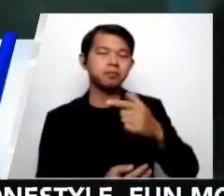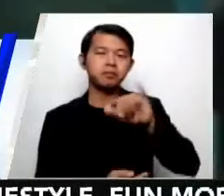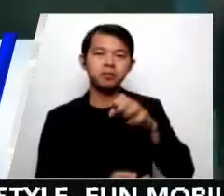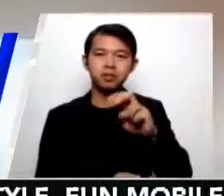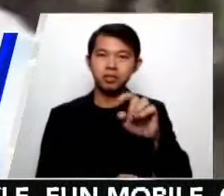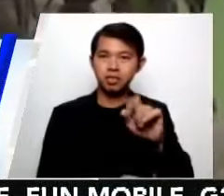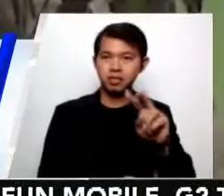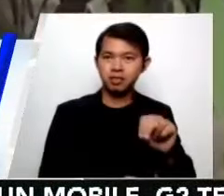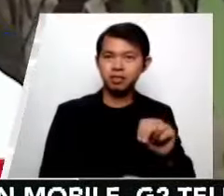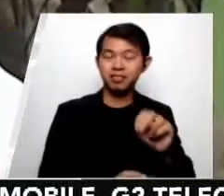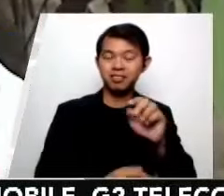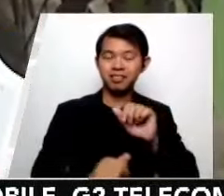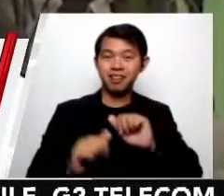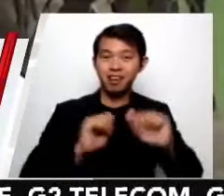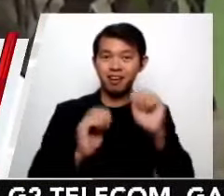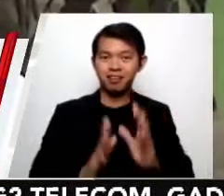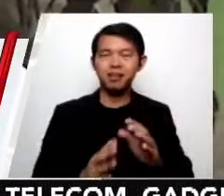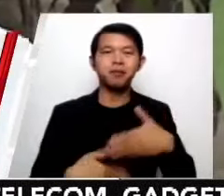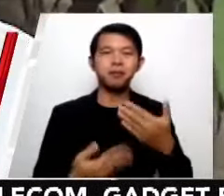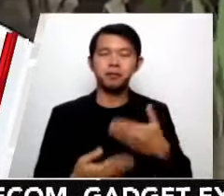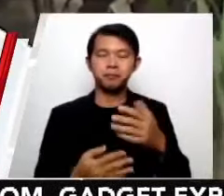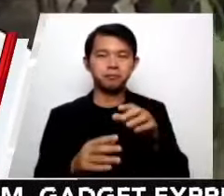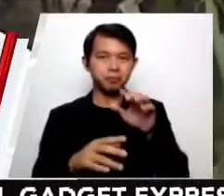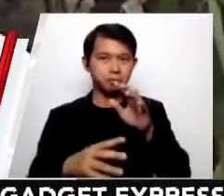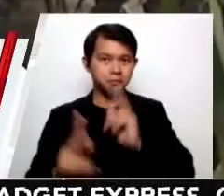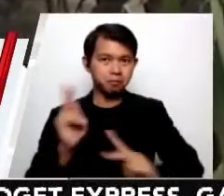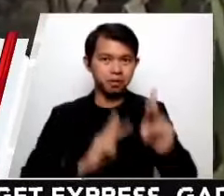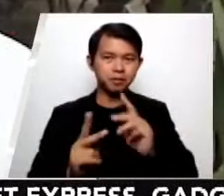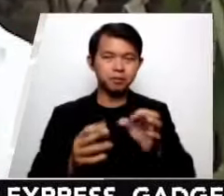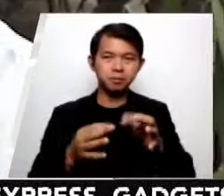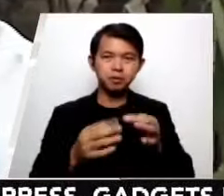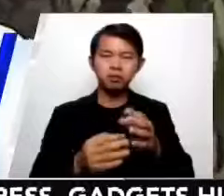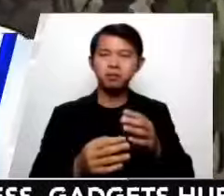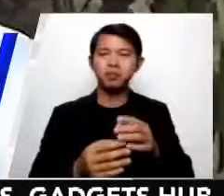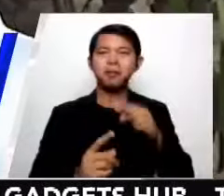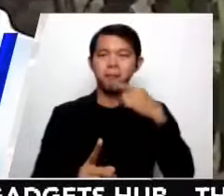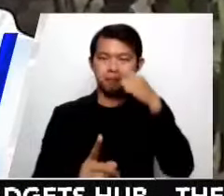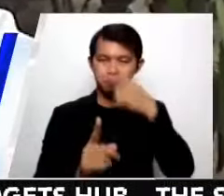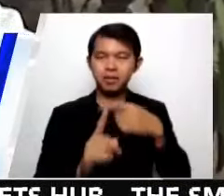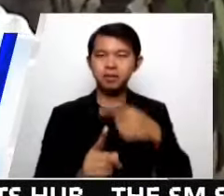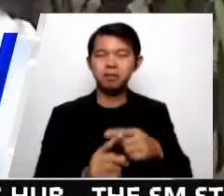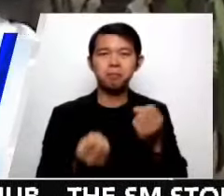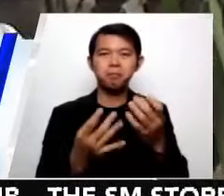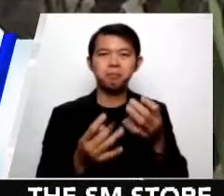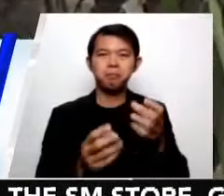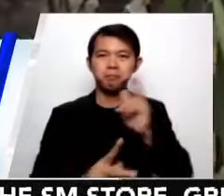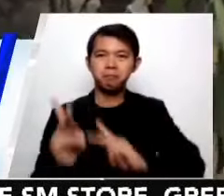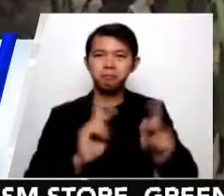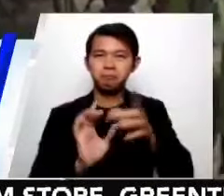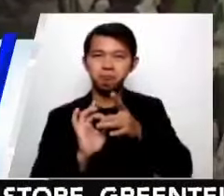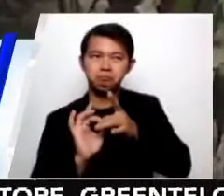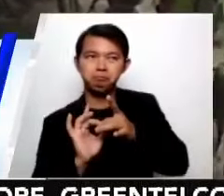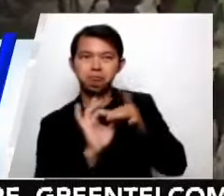viewers. Masaya na maraming mga nanonood na nakaka-relate dun sa kwento. Naku, ang dami pa